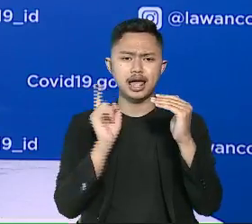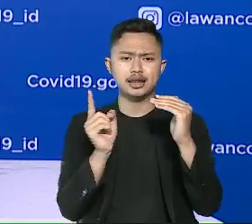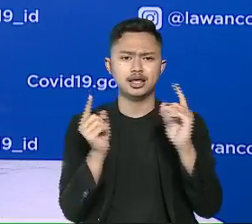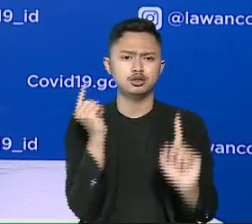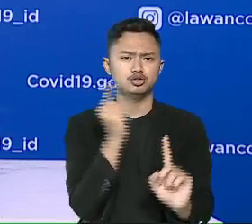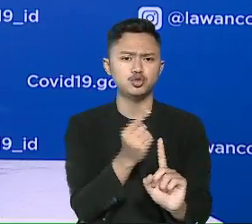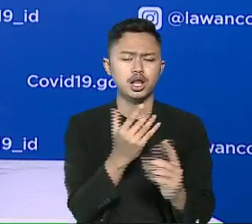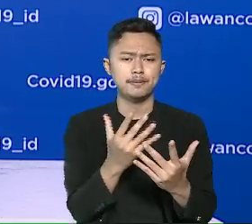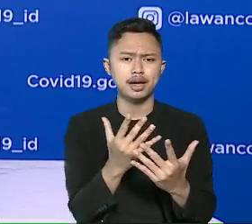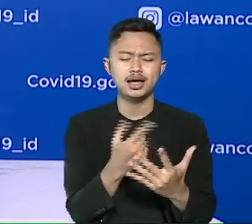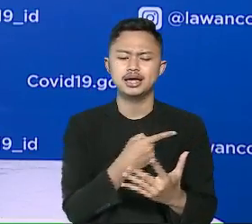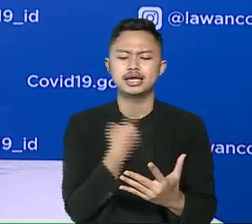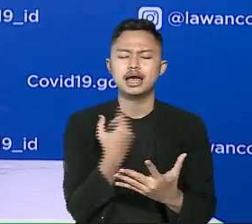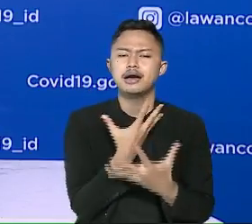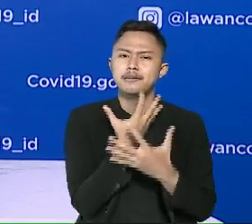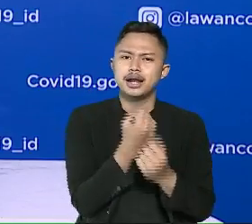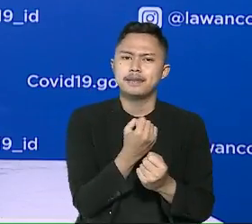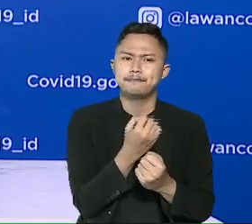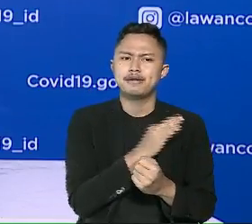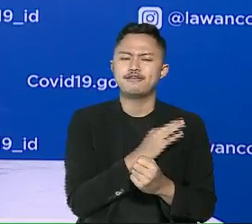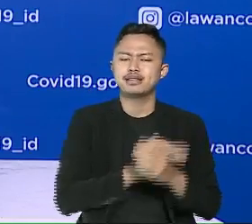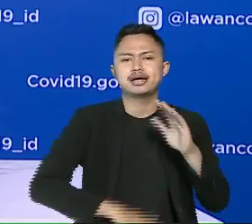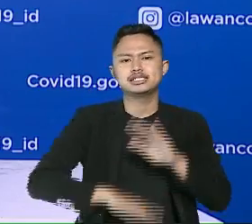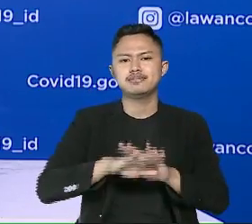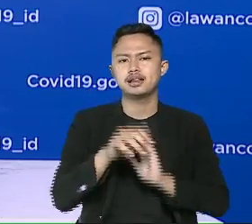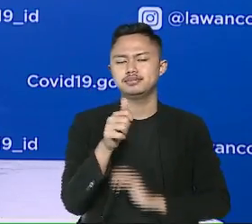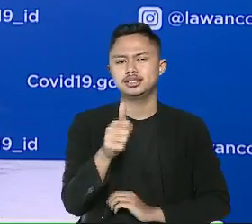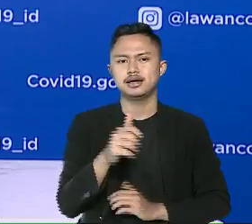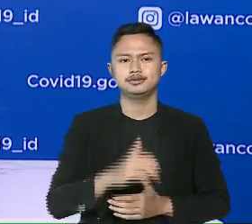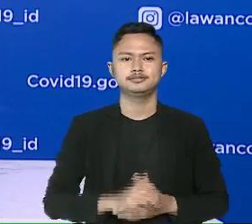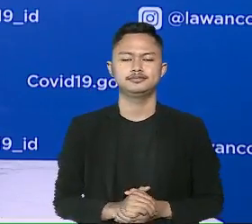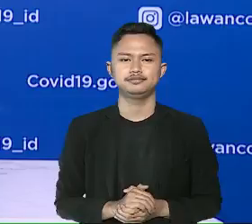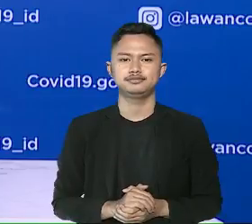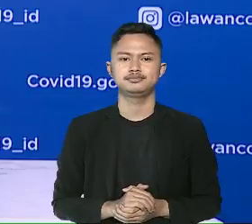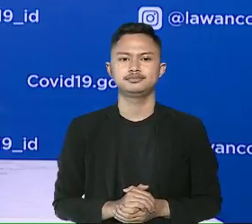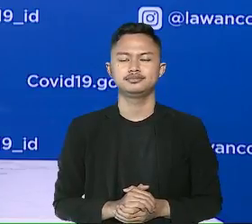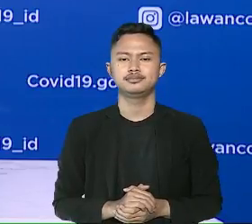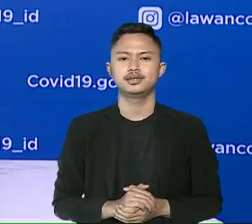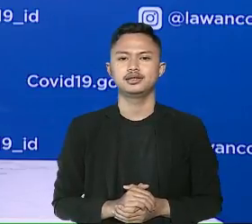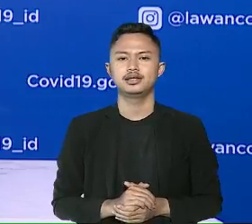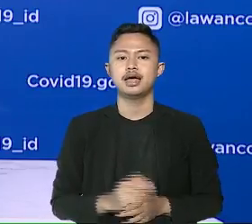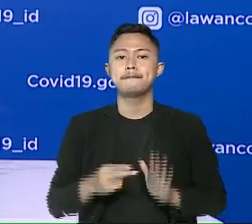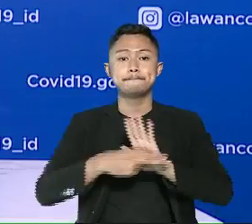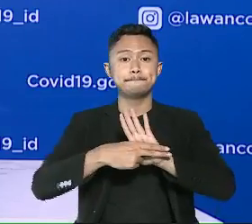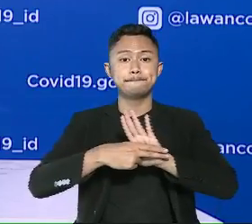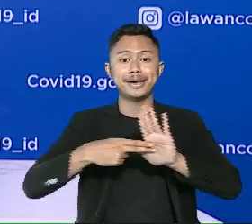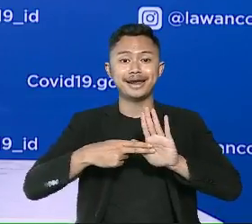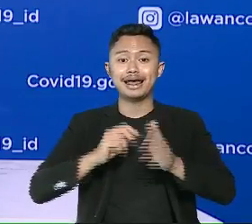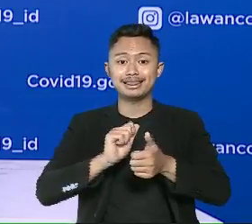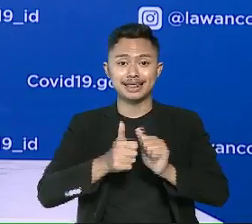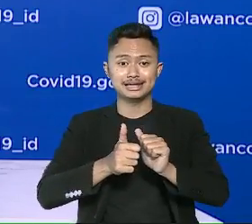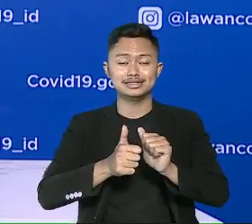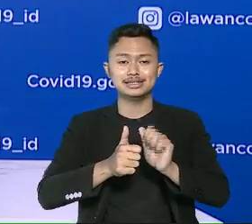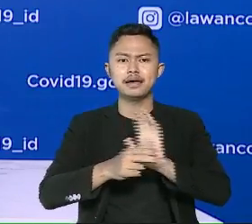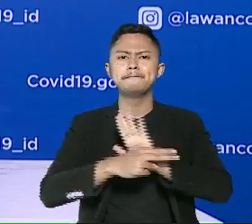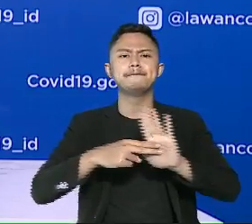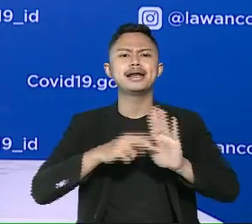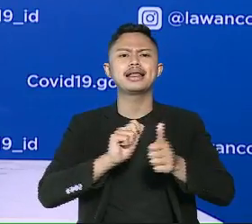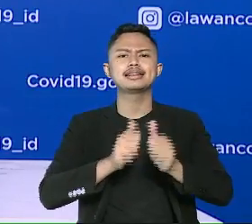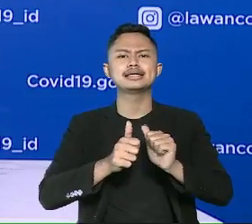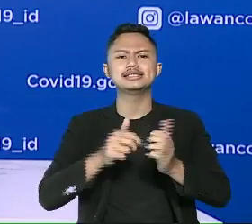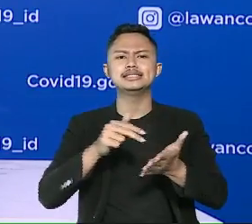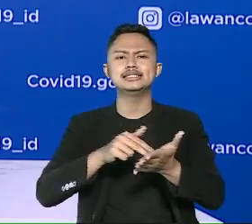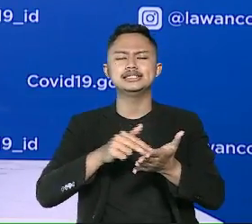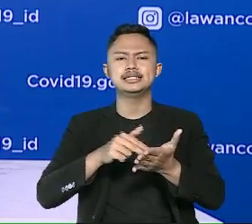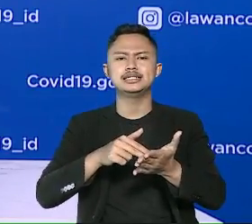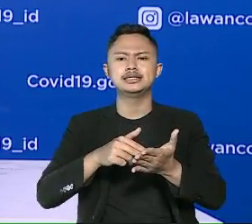tujuan dapat memberikan hasil yang akurat. Daftar merek testing kit deteksi COVID-19 yang telah mendapatkan